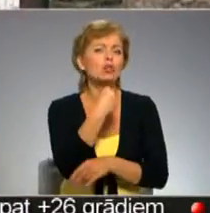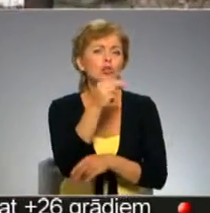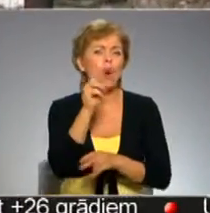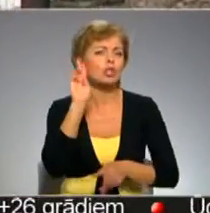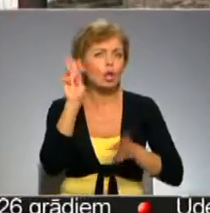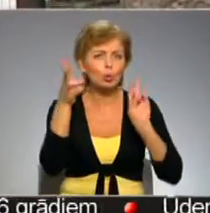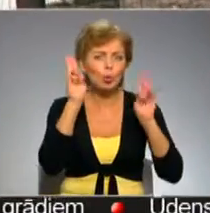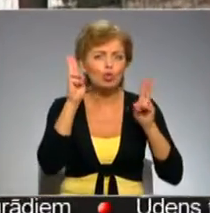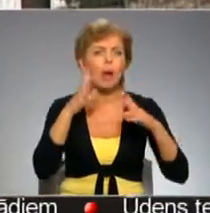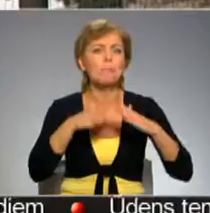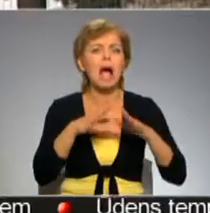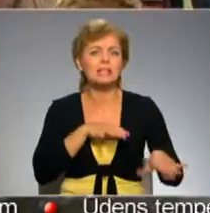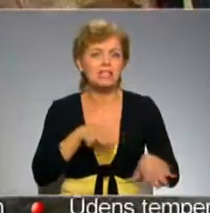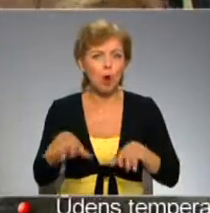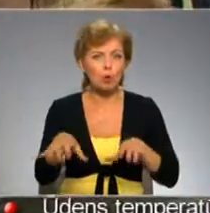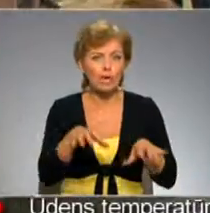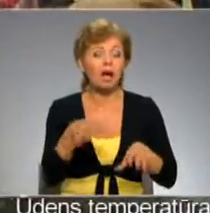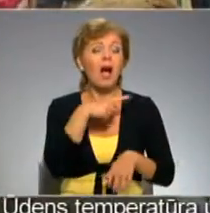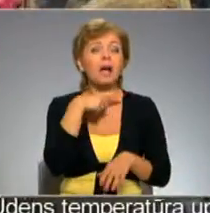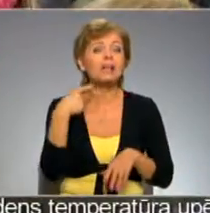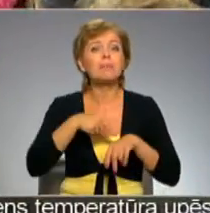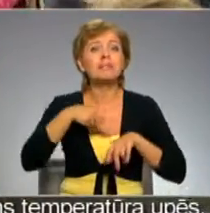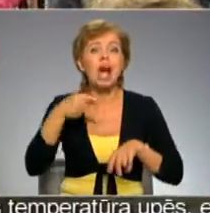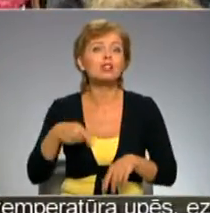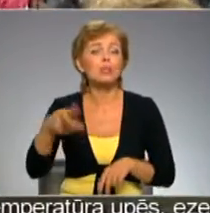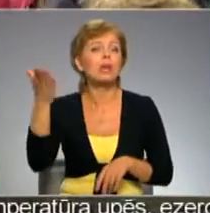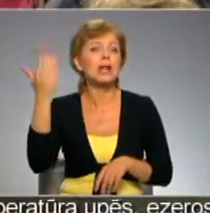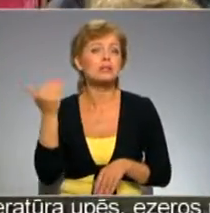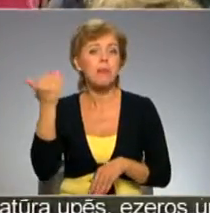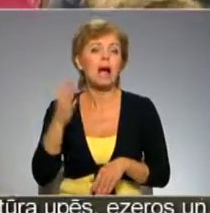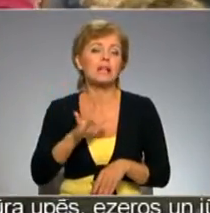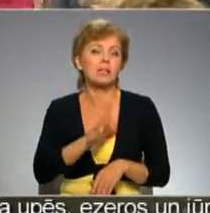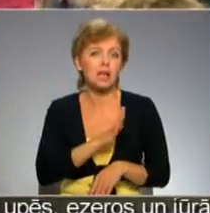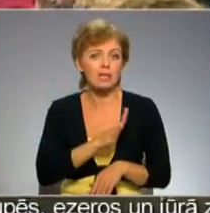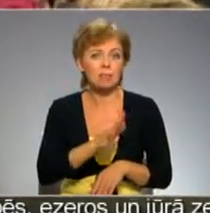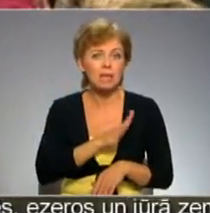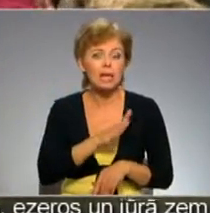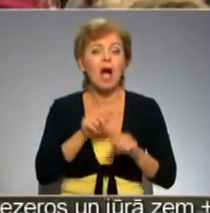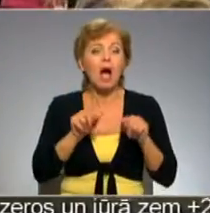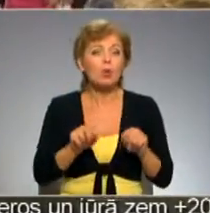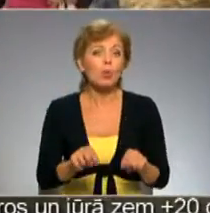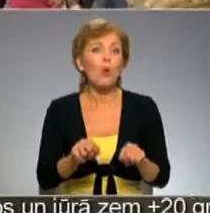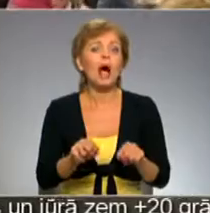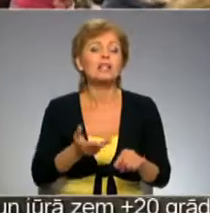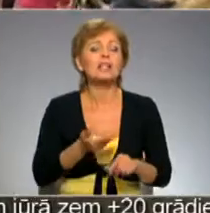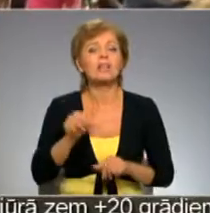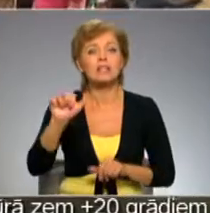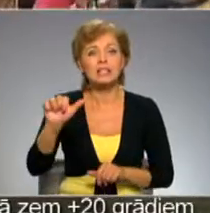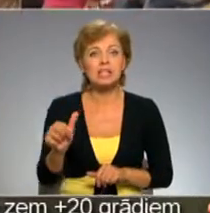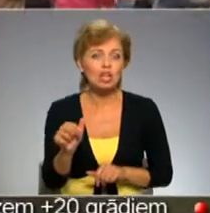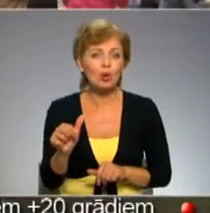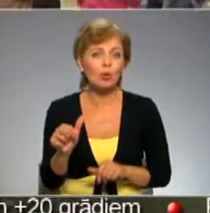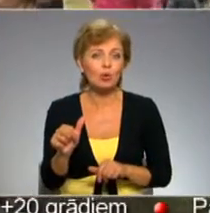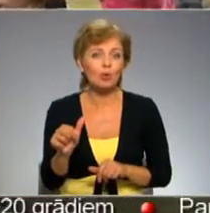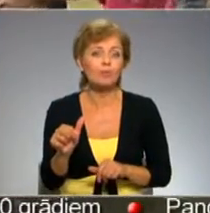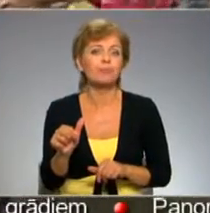un citi mājdzīvnieki. Gribas kaut ko sajust no tās pagātnes, kas ir bijis, bet tikai to dzīves stilu, nevis